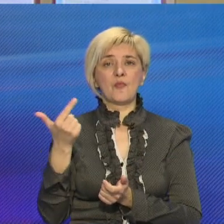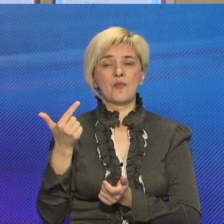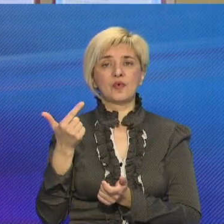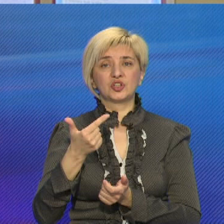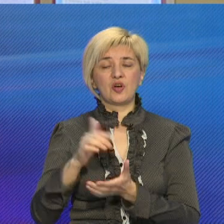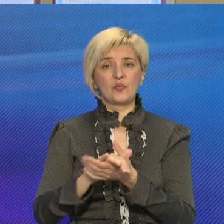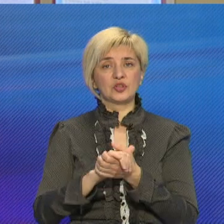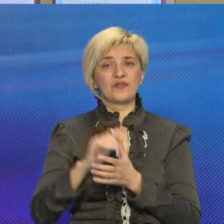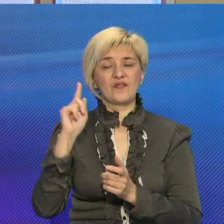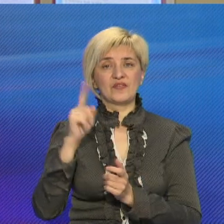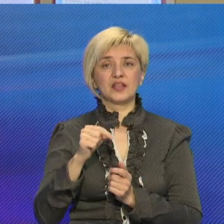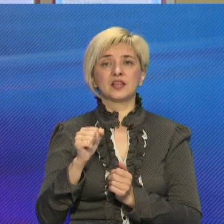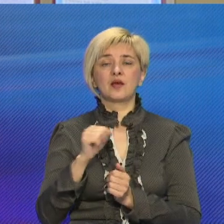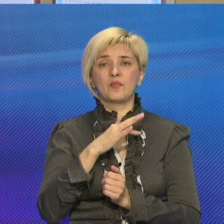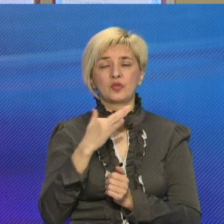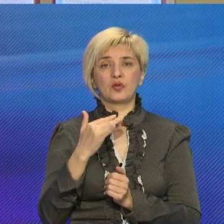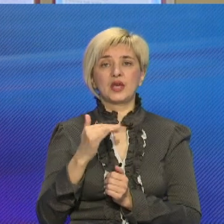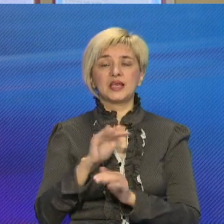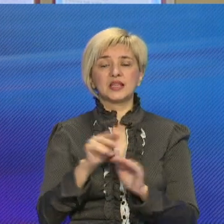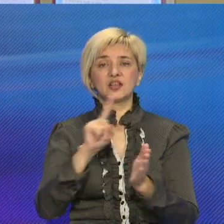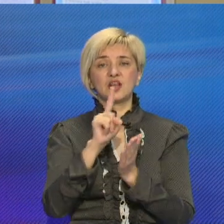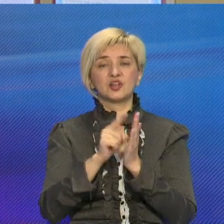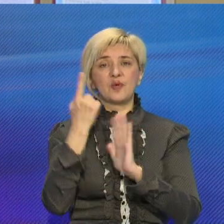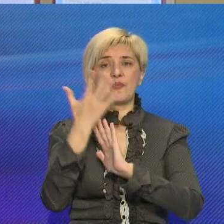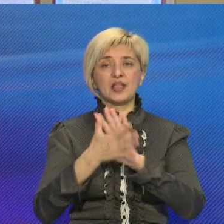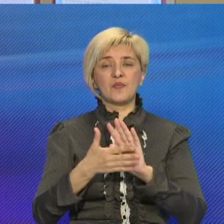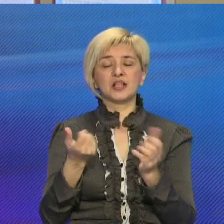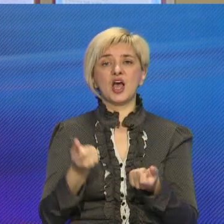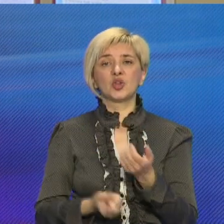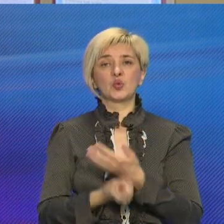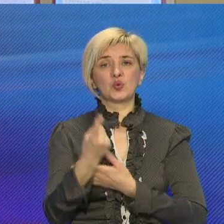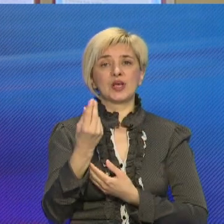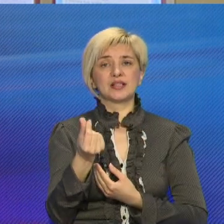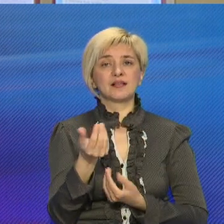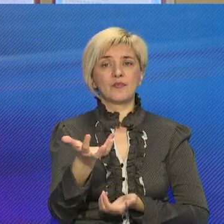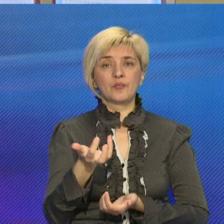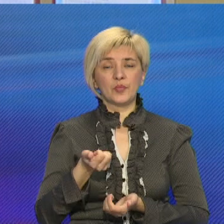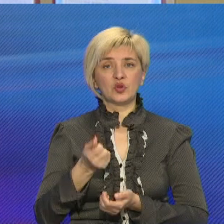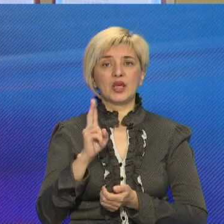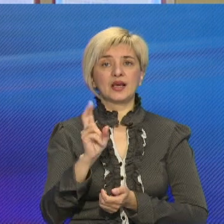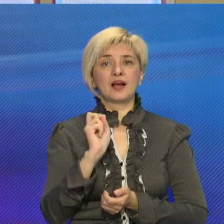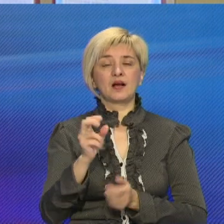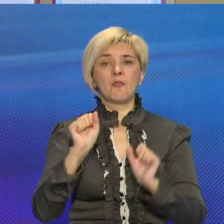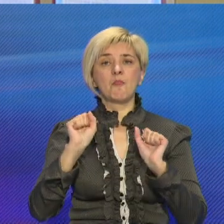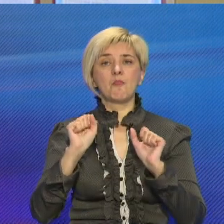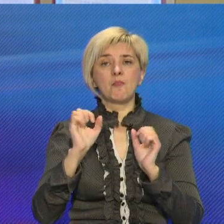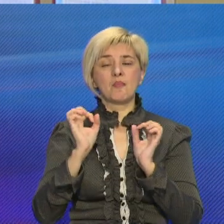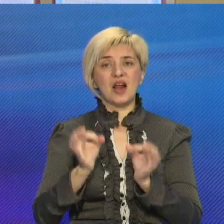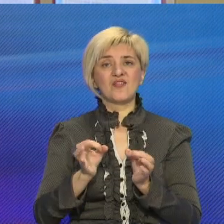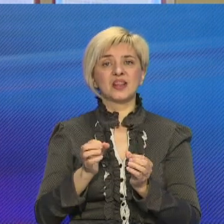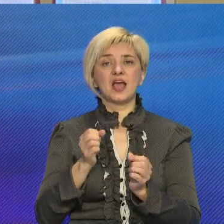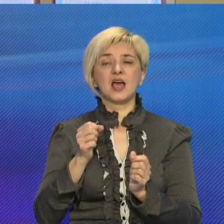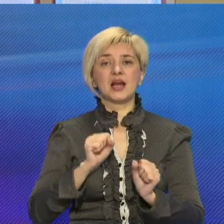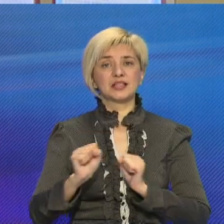должны понимать, откуда берутся деньги и как ими правильно распорядиться, потому что мир сложный, мир современный,